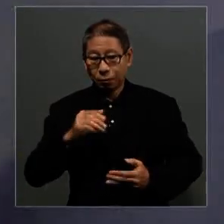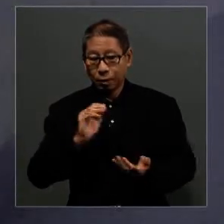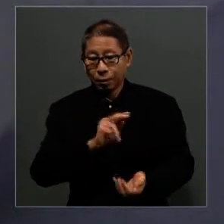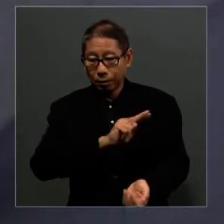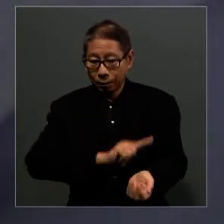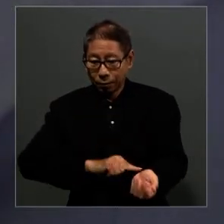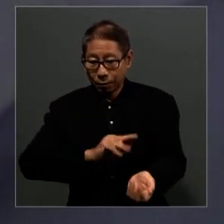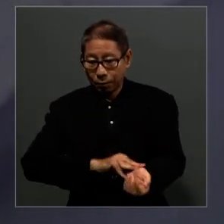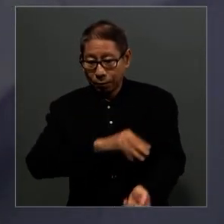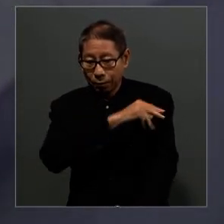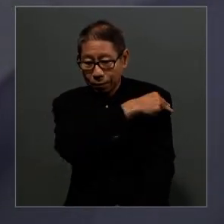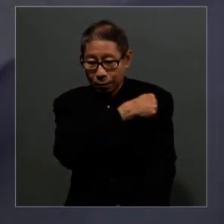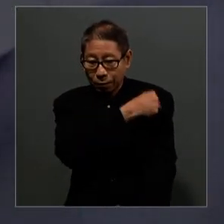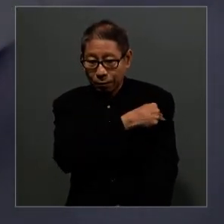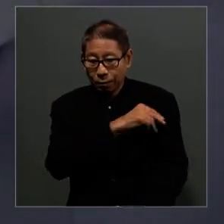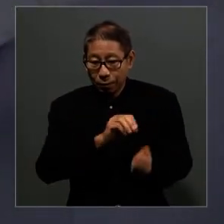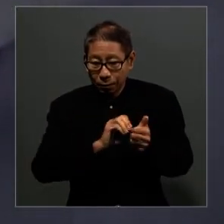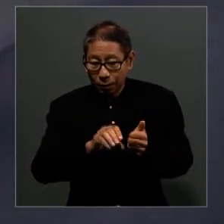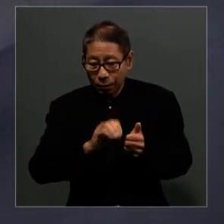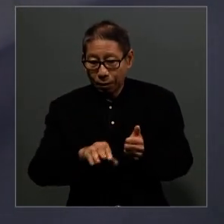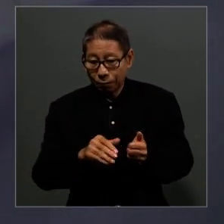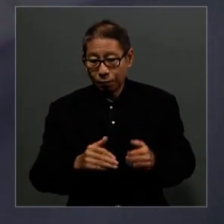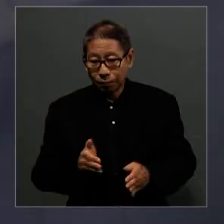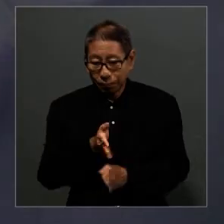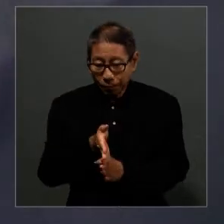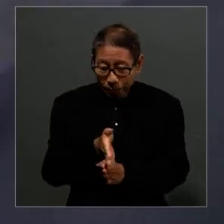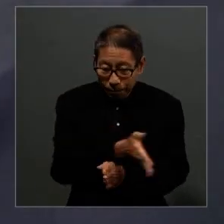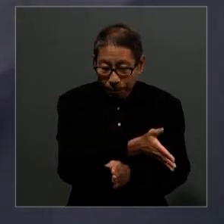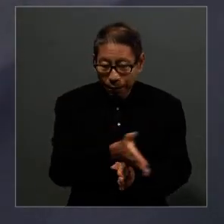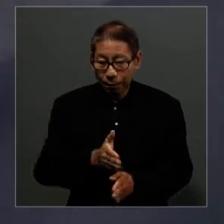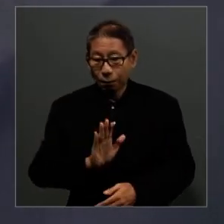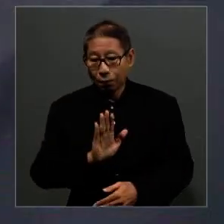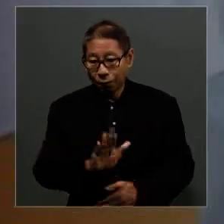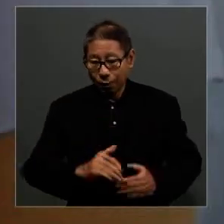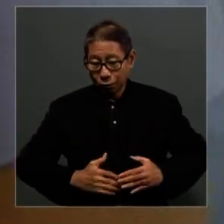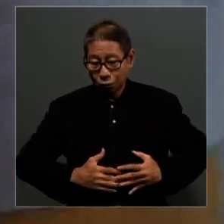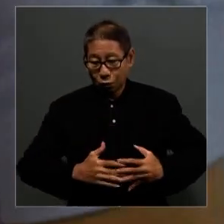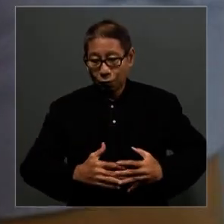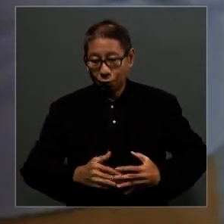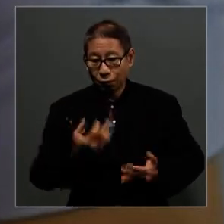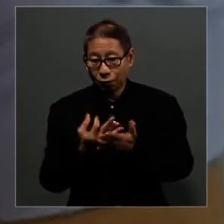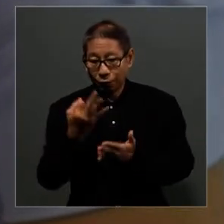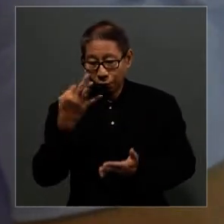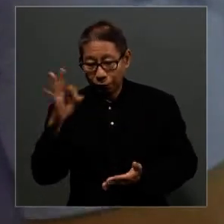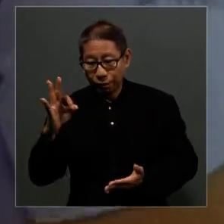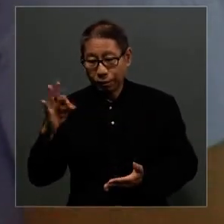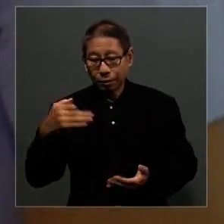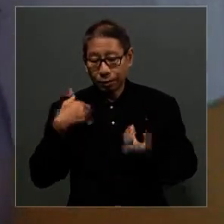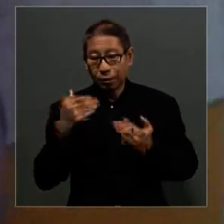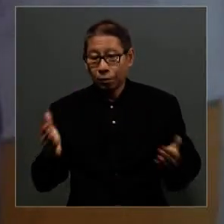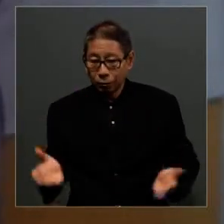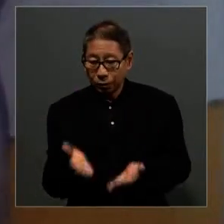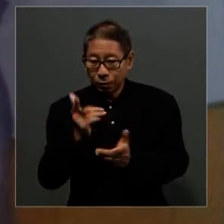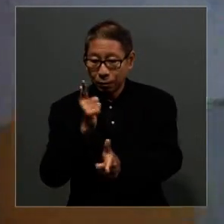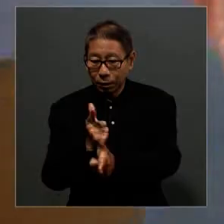การมีบุตรคอยให้คำแนะนำไปจนถึงหลังคลอดนะครับรวมถึงจัดบริการฝากท้องฟรีและวางแผนครอบครัวให้ด้วยนอกจากนี้ส่งเสริมการเลี้ยง